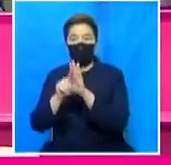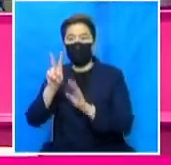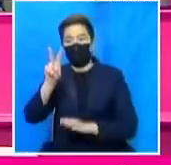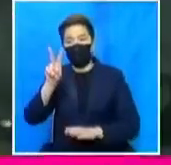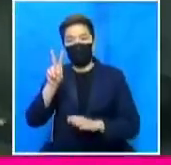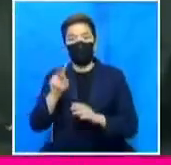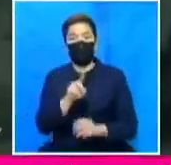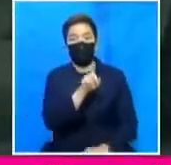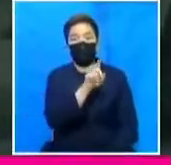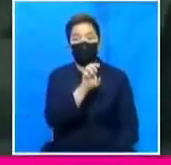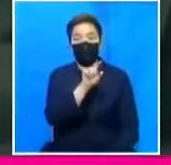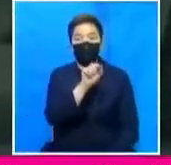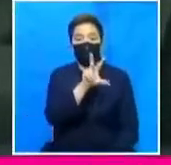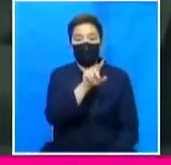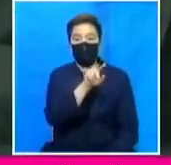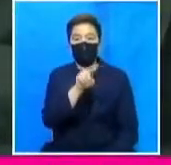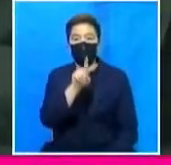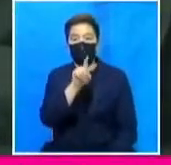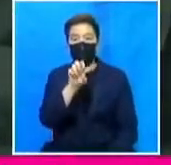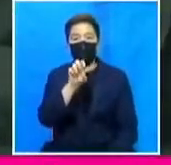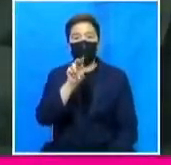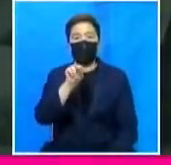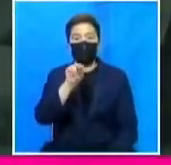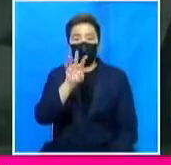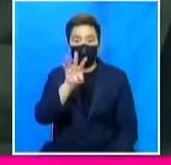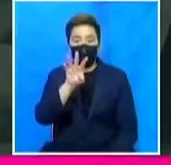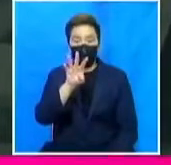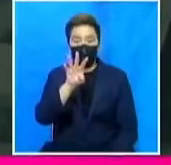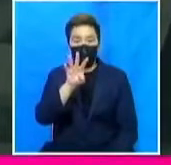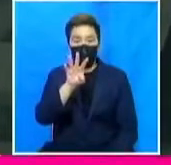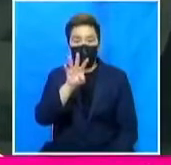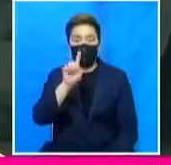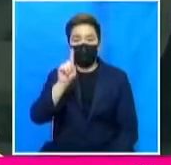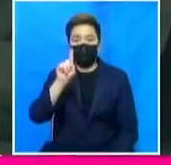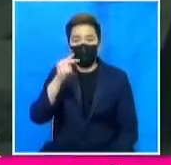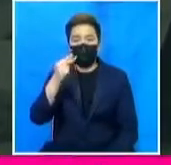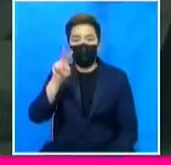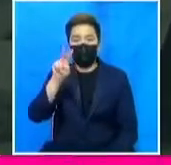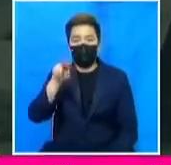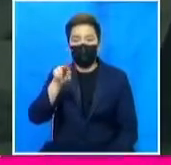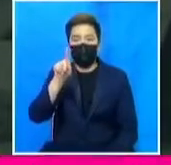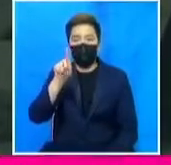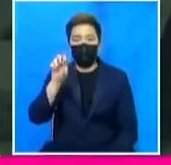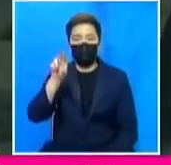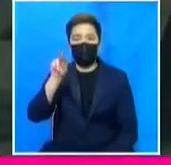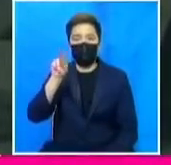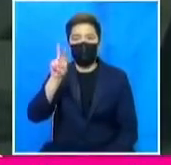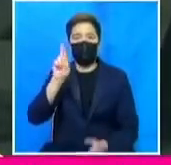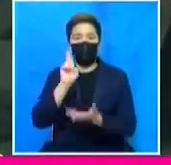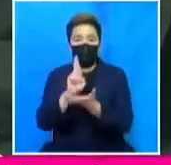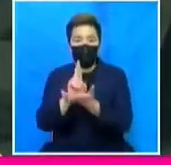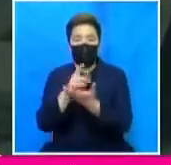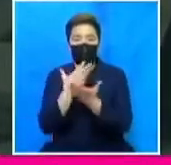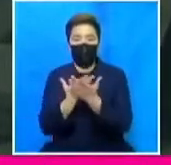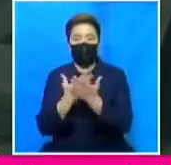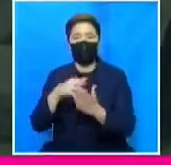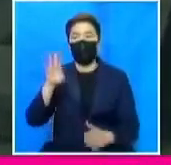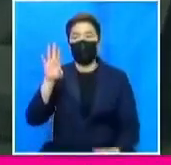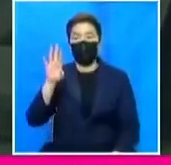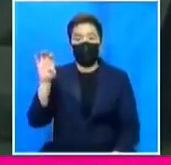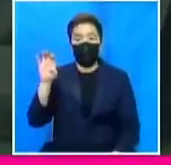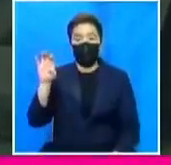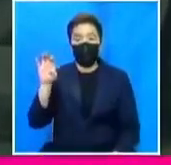งวดที่123ถึงงวดที่134จำนวน 12,132 อันดับอันดับละ400บ